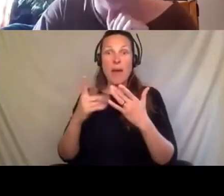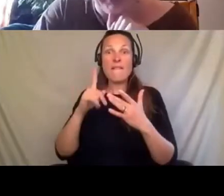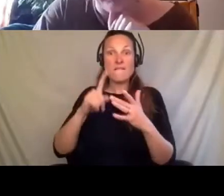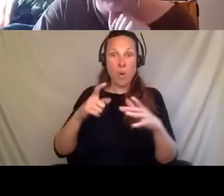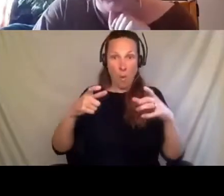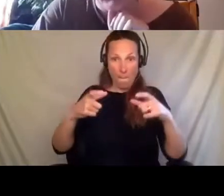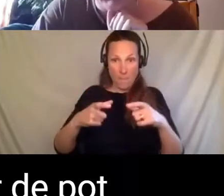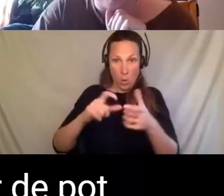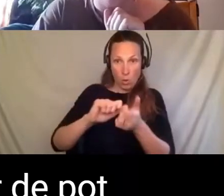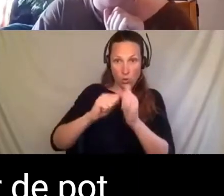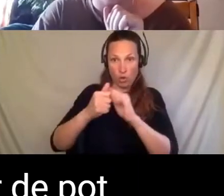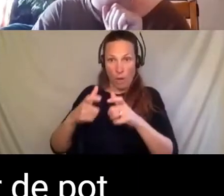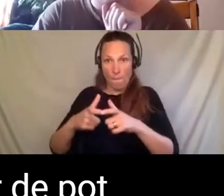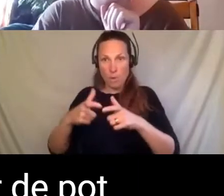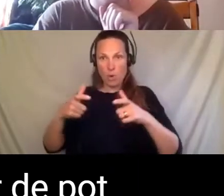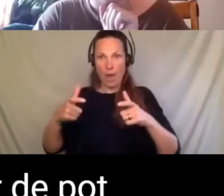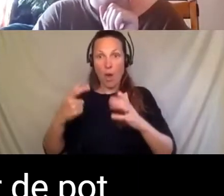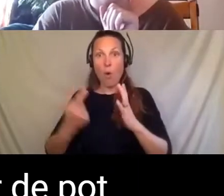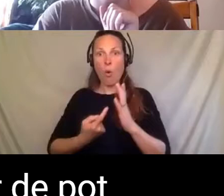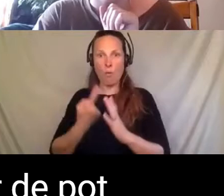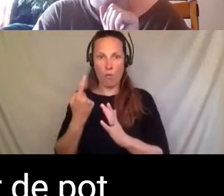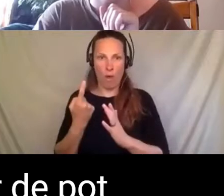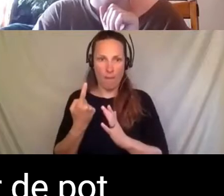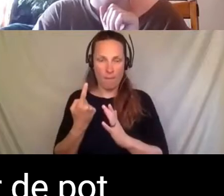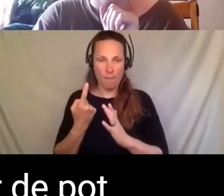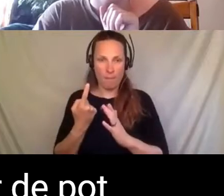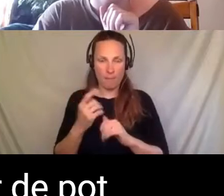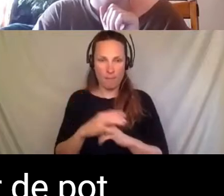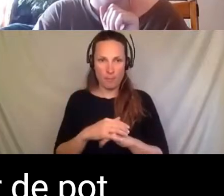pot une fois. Alors, d'habitude,